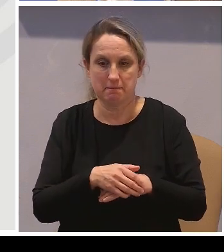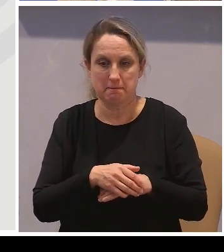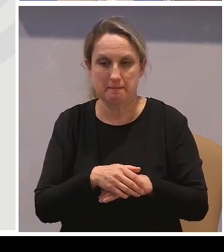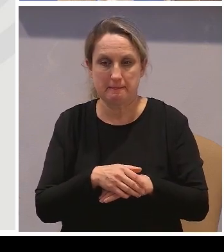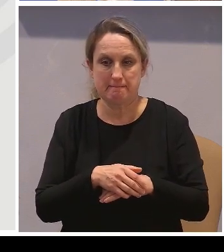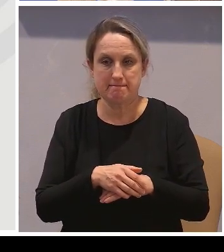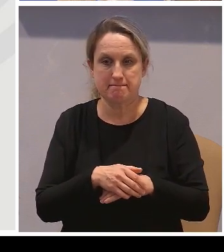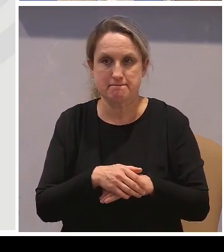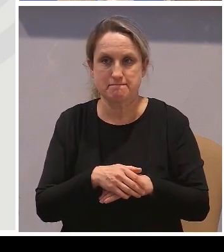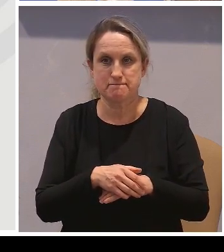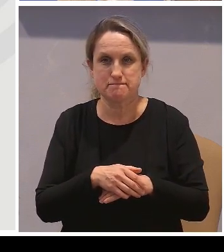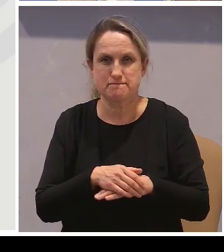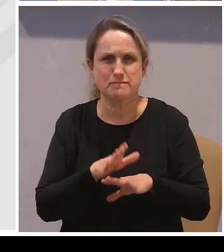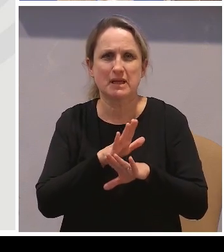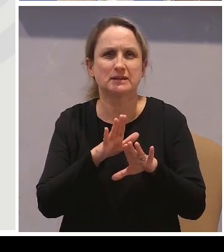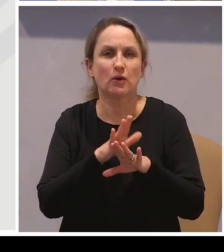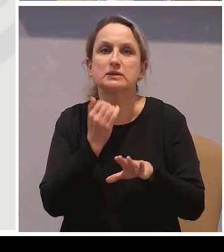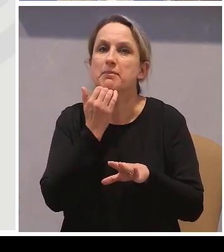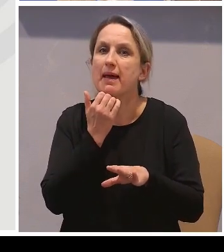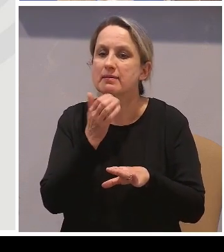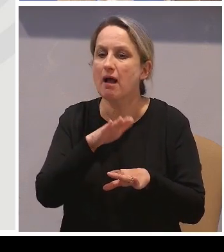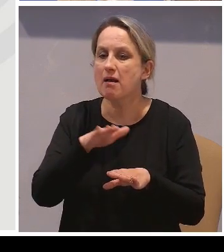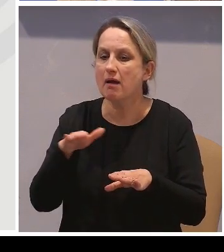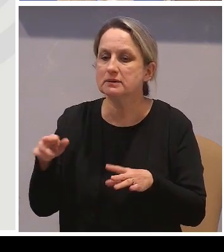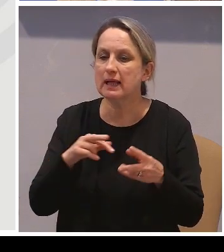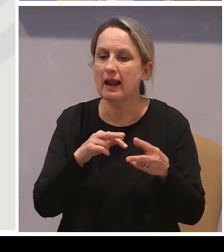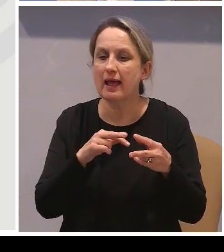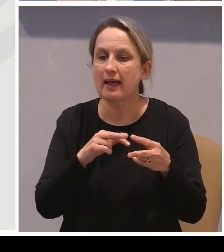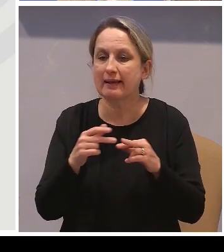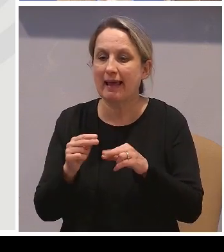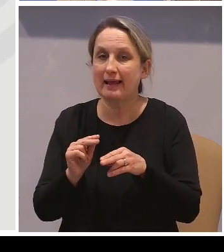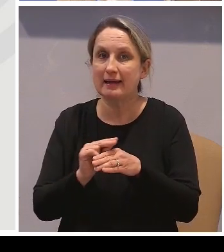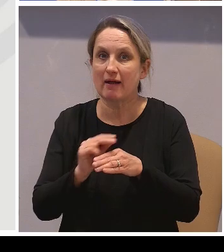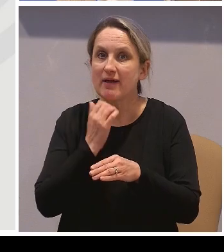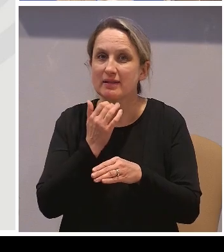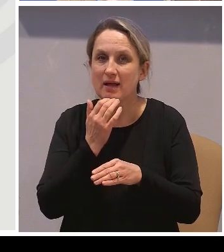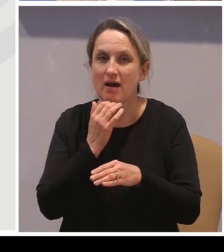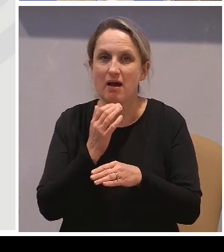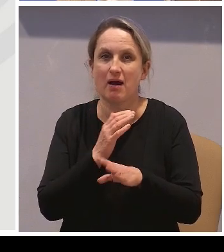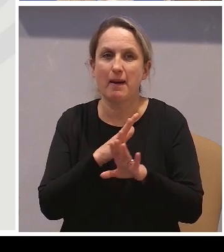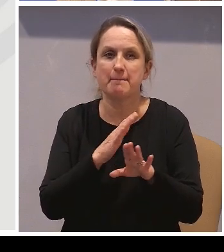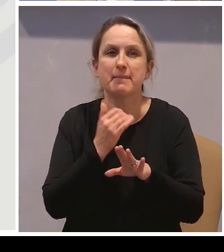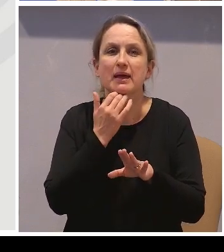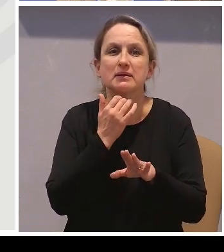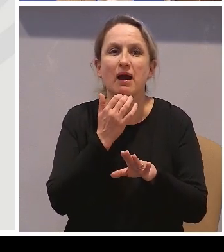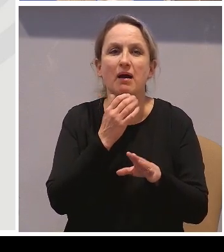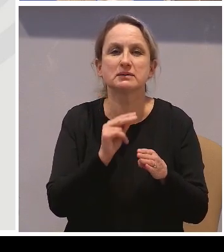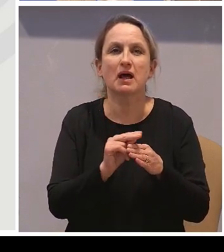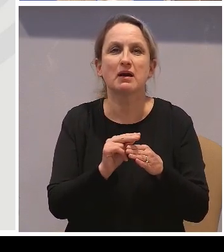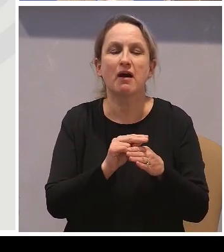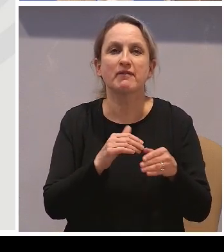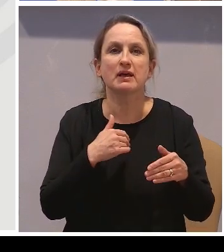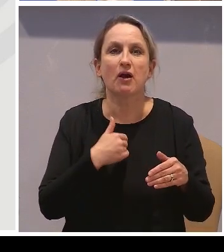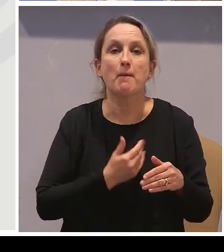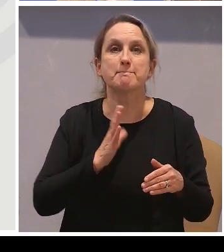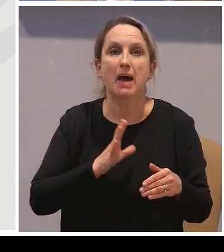we spoke about see ei ole nagu see, the et me virus tahame anda seda autoantibodies. vaid mitte nagu kahjustada neid We are- ravimeid, kui tegelikult võib-olla see geeniravi